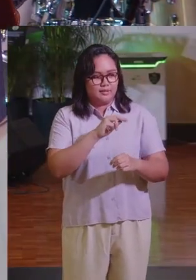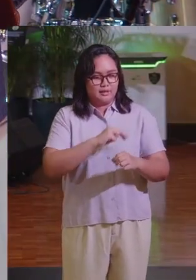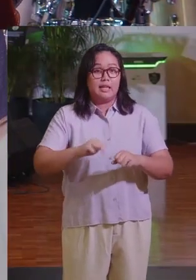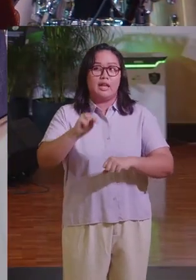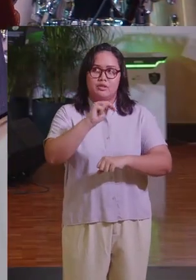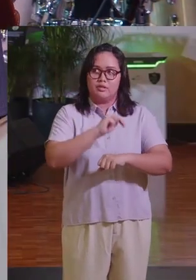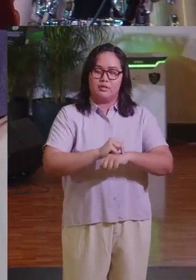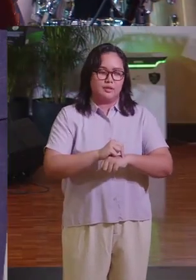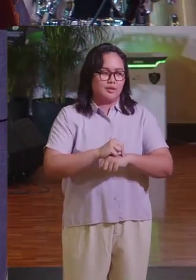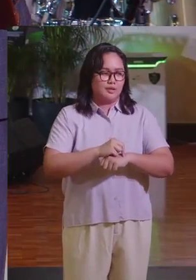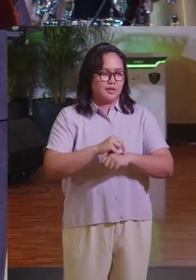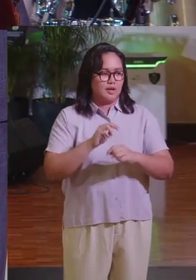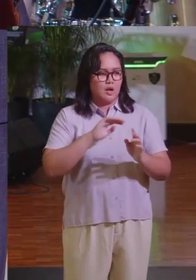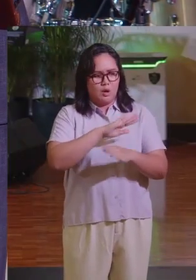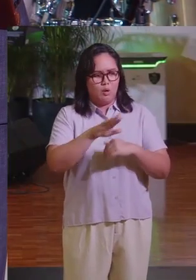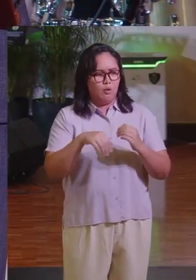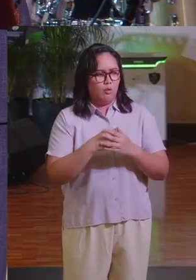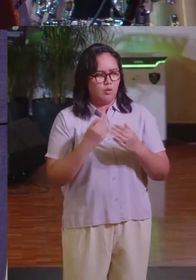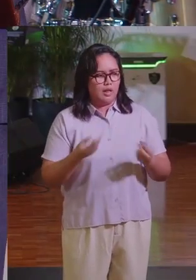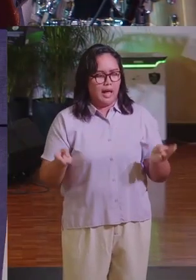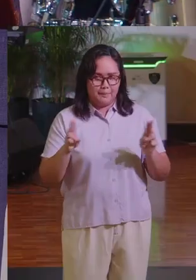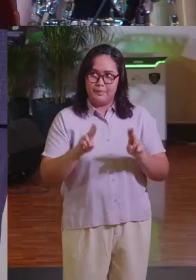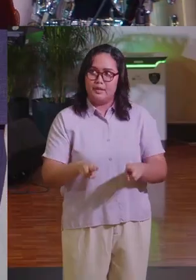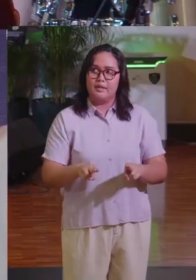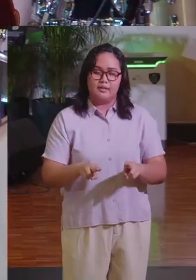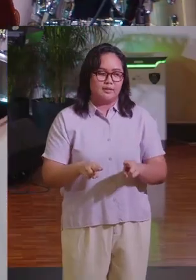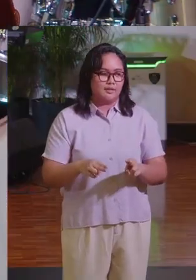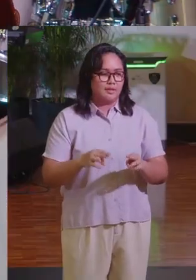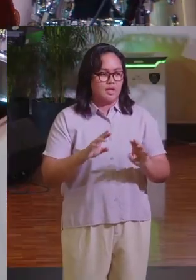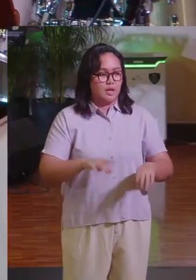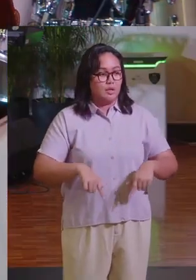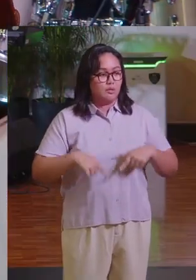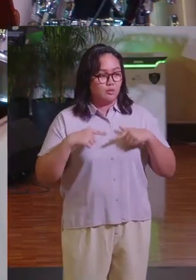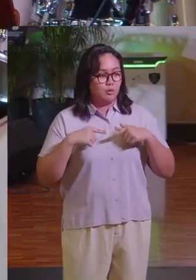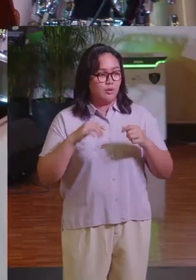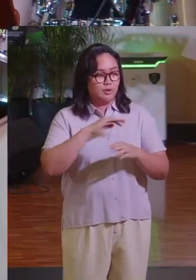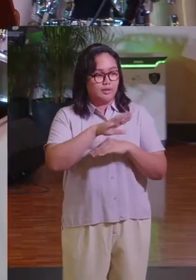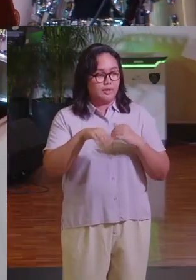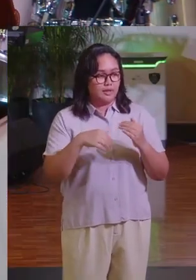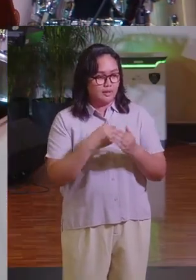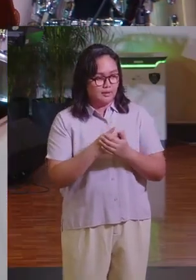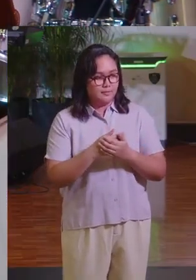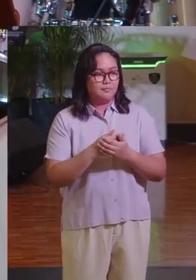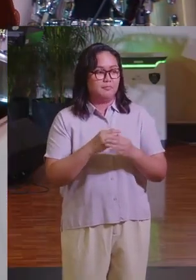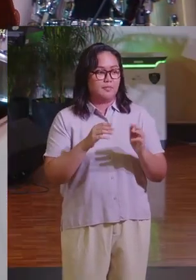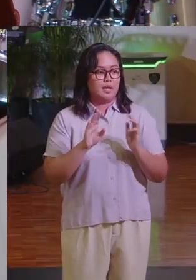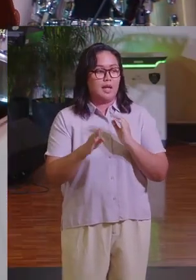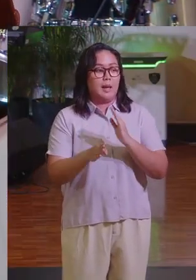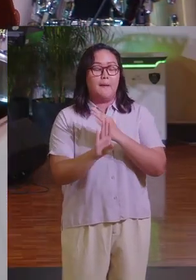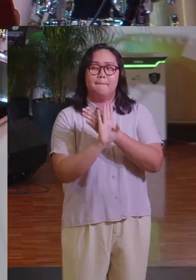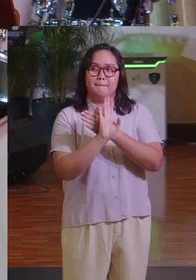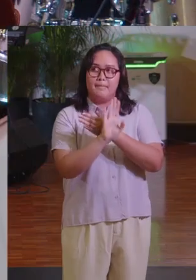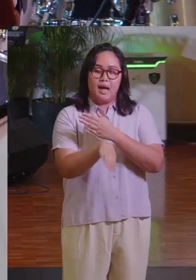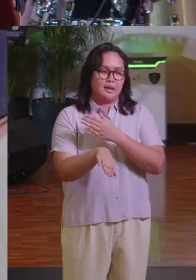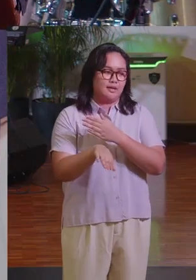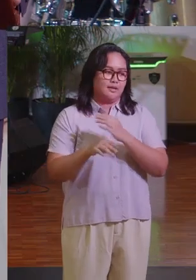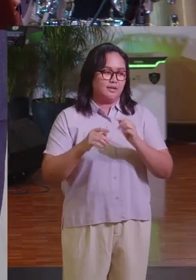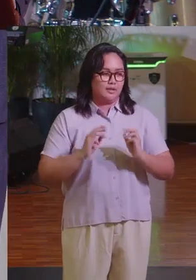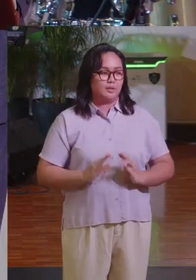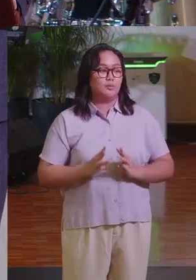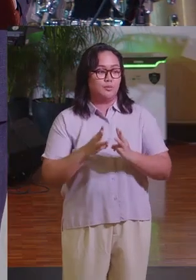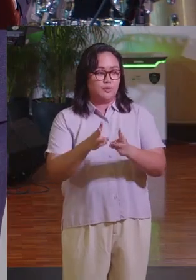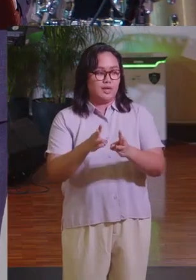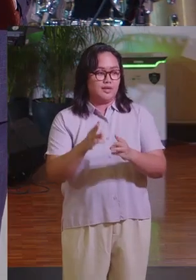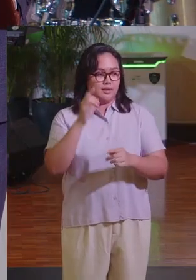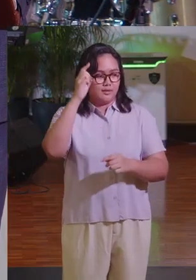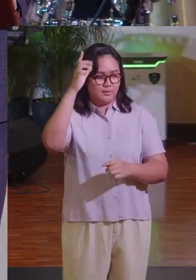mga sirkumstansya ng iyong buhay upang tayo po ay ibalik niya sa landasin na kanya pong hinanda